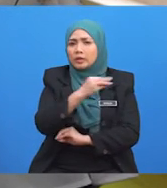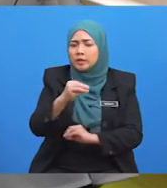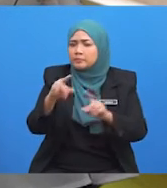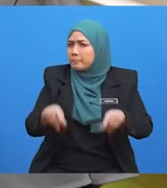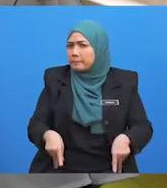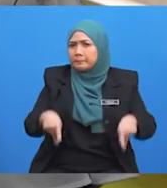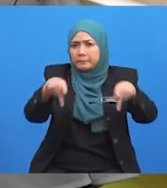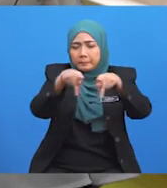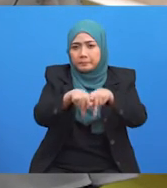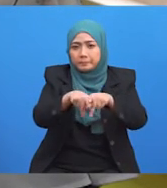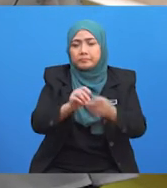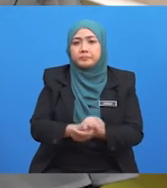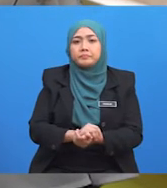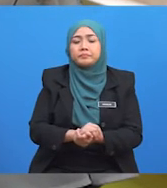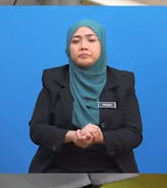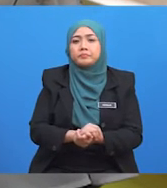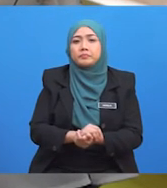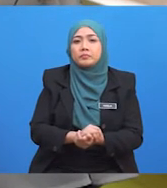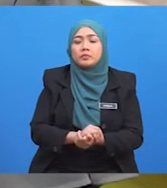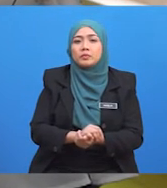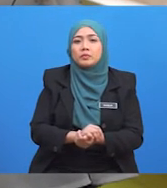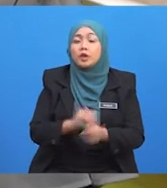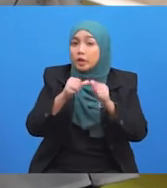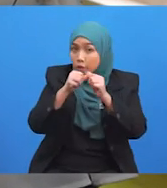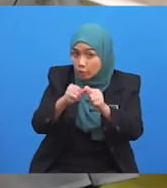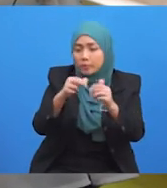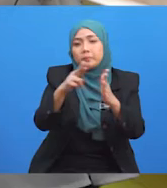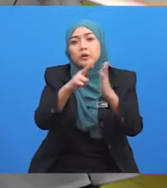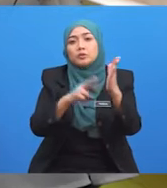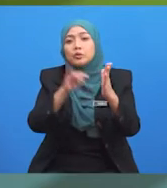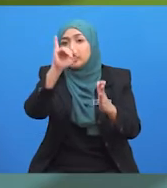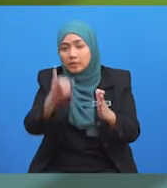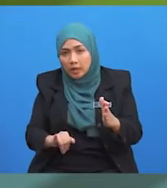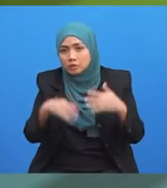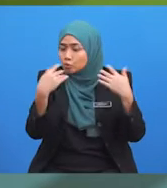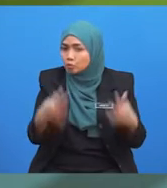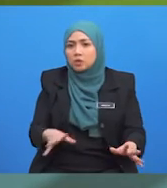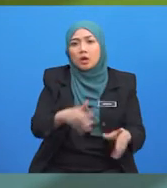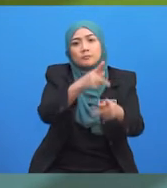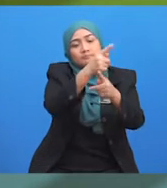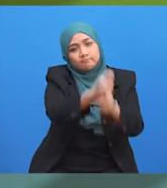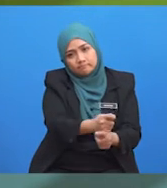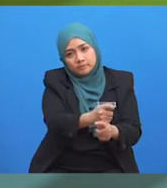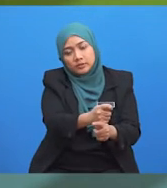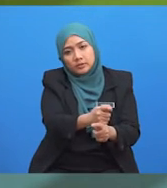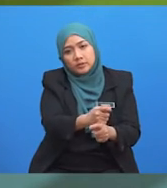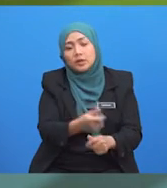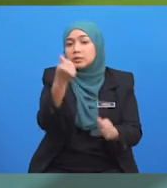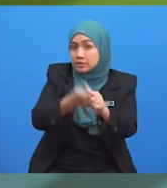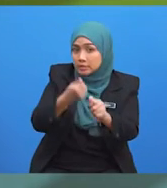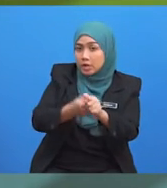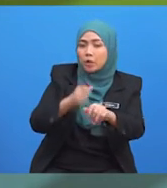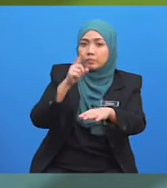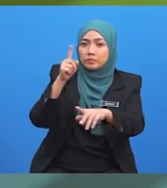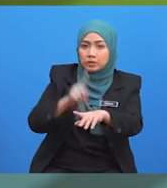terpenting adalah mematuhi segala peraturan yang ditetapkan. Setiap tempat yang kita lawati